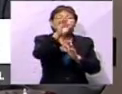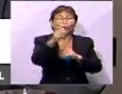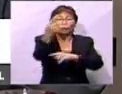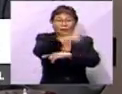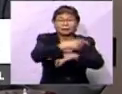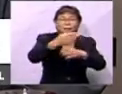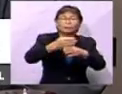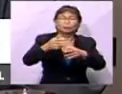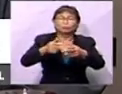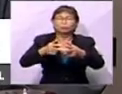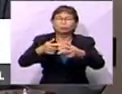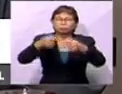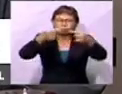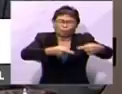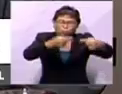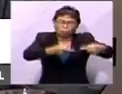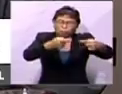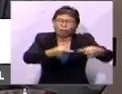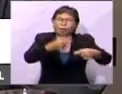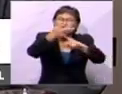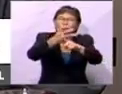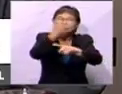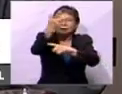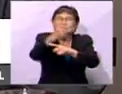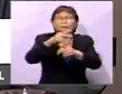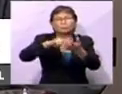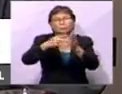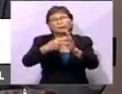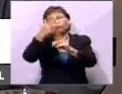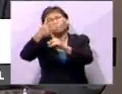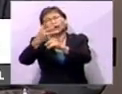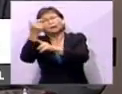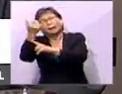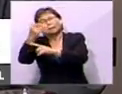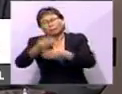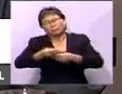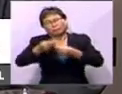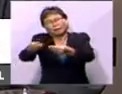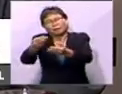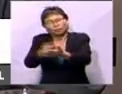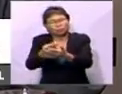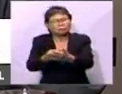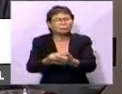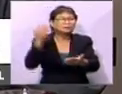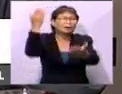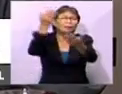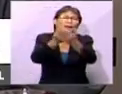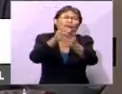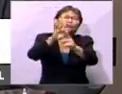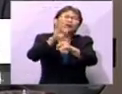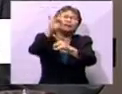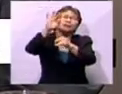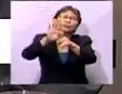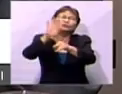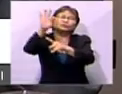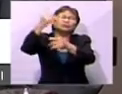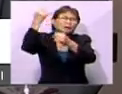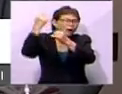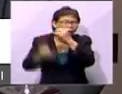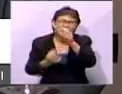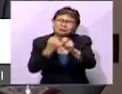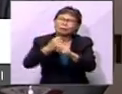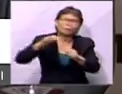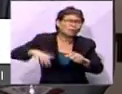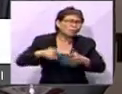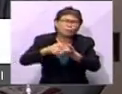tu habis bulan 3 sampai bulan 6 boleh. Tapi kadang-kadang melangkaui sampai bulan 8, bulan 9, sampai tahun akan datang